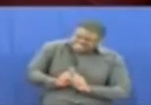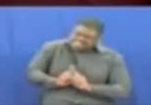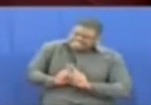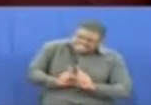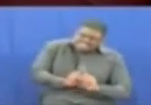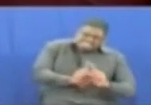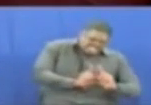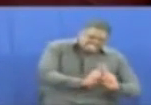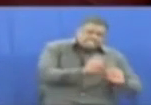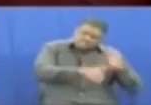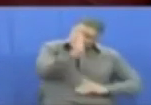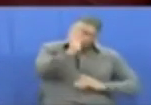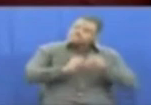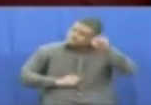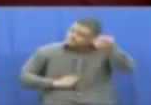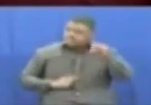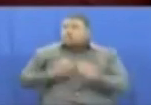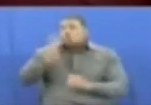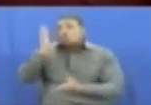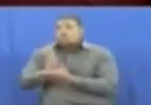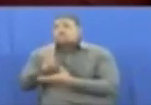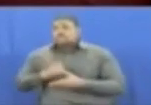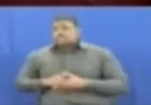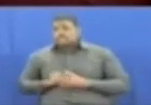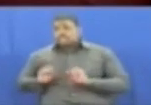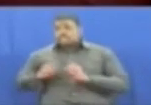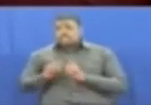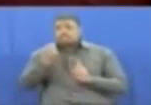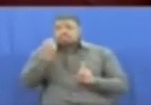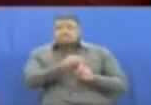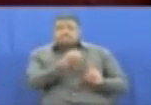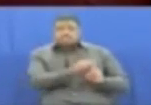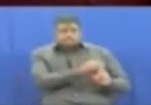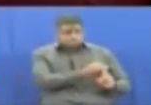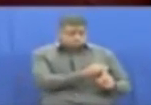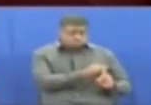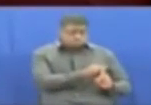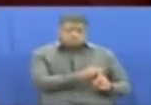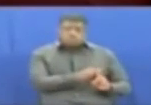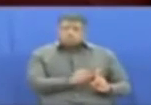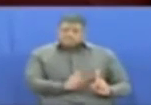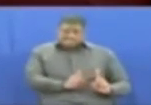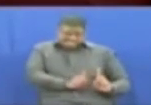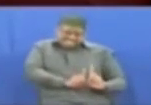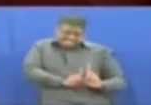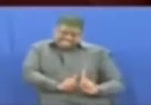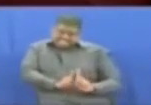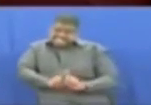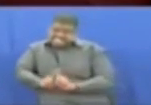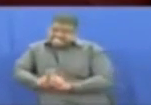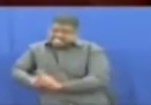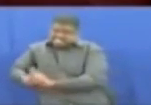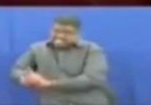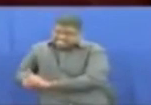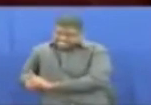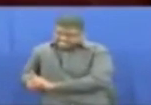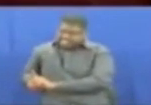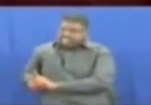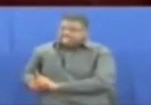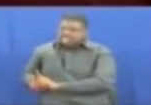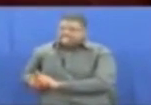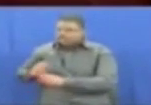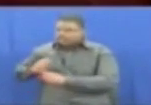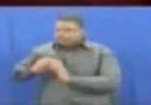ni kweli, lakini insistize social distance ya corona, ya masharti ya kikorona ndio